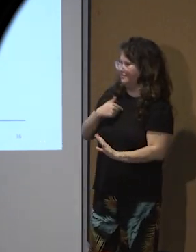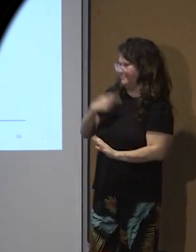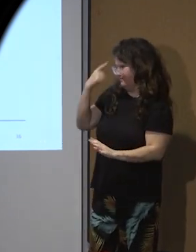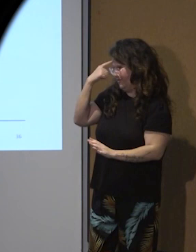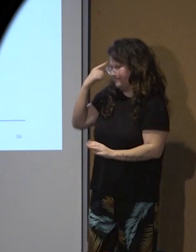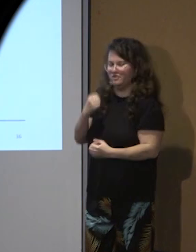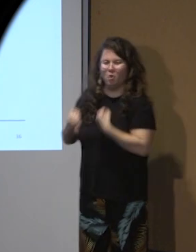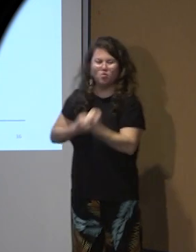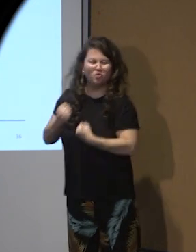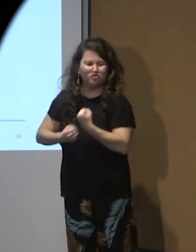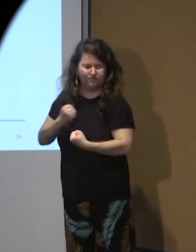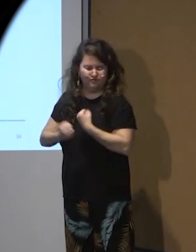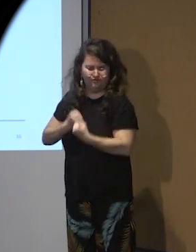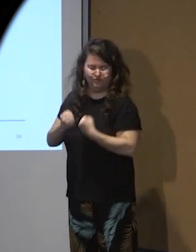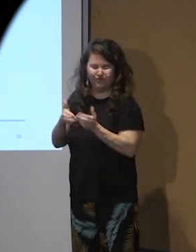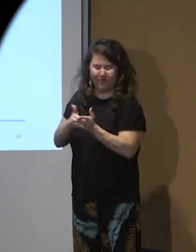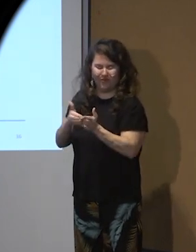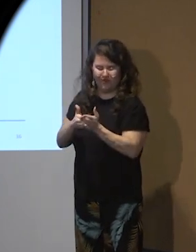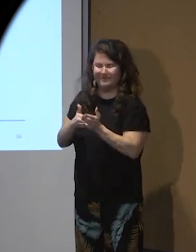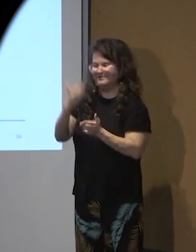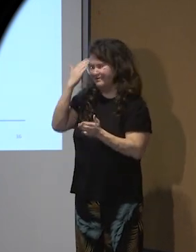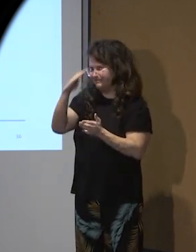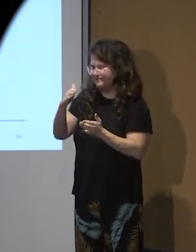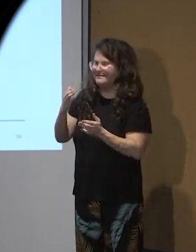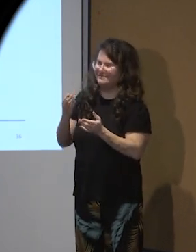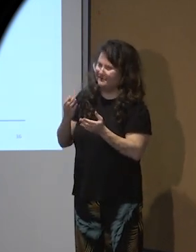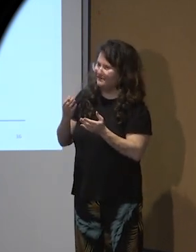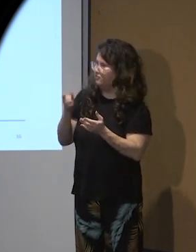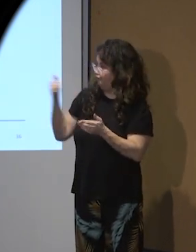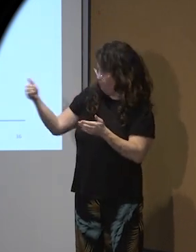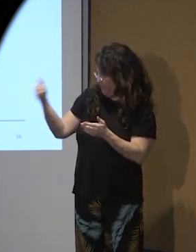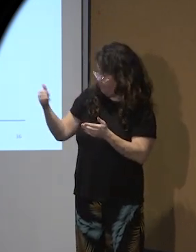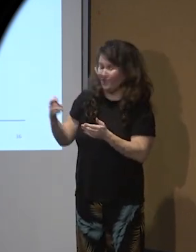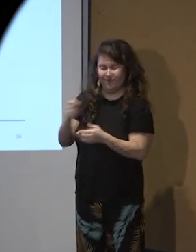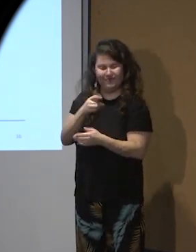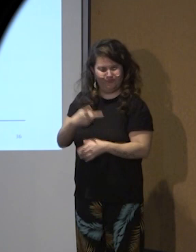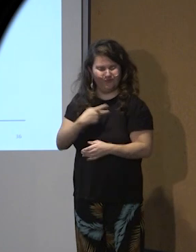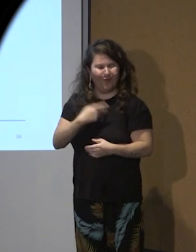toujours, on dit beaucoup, je sais que vous pratiquez la course à pied, vous d'ailleurs aussi,